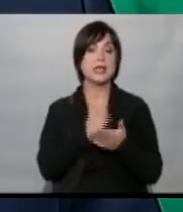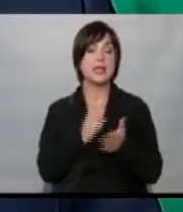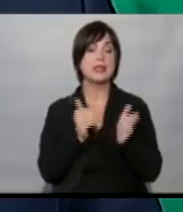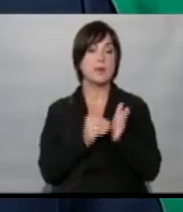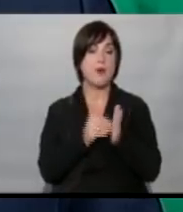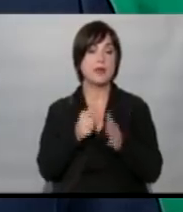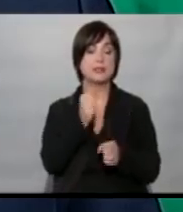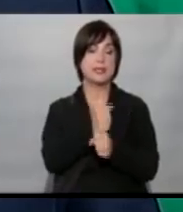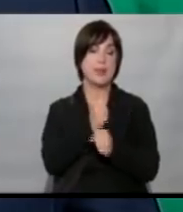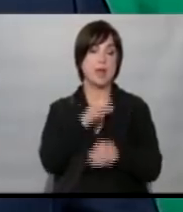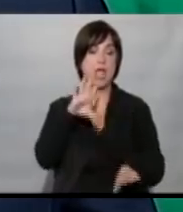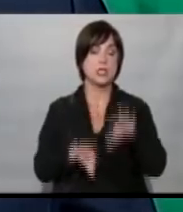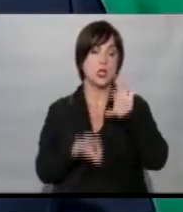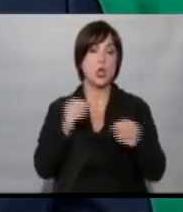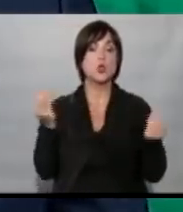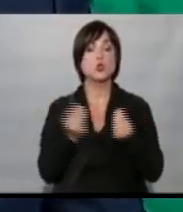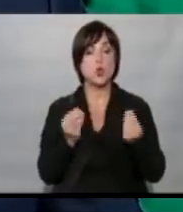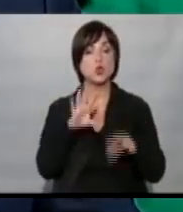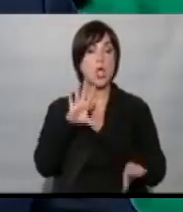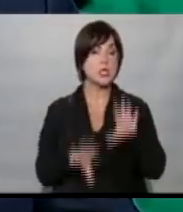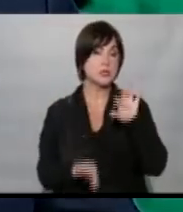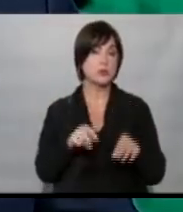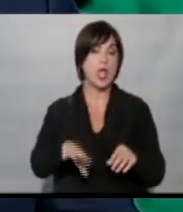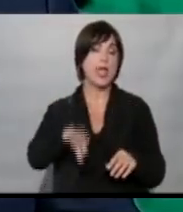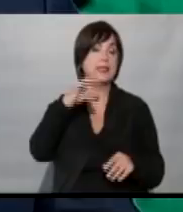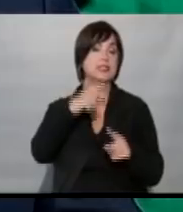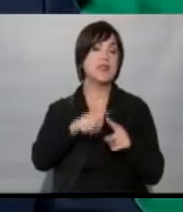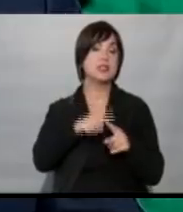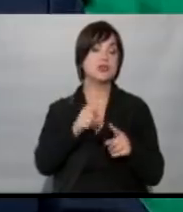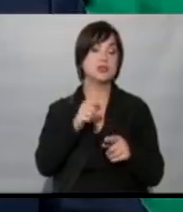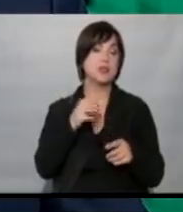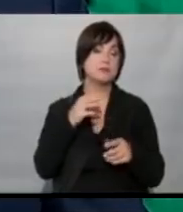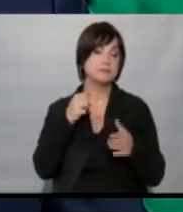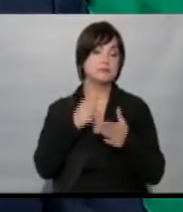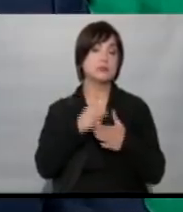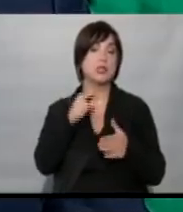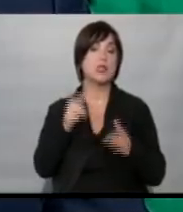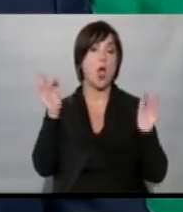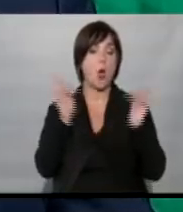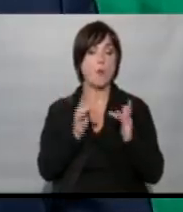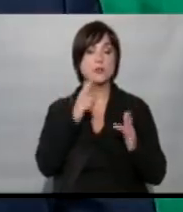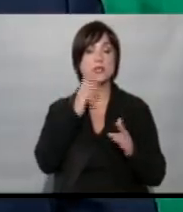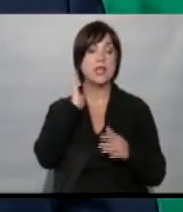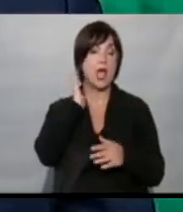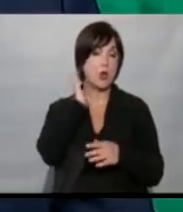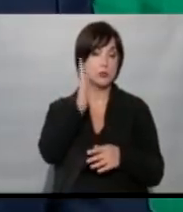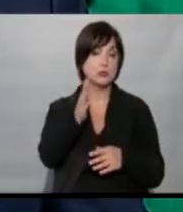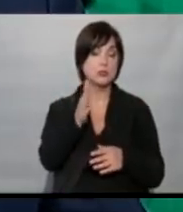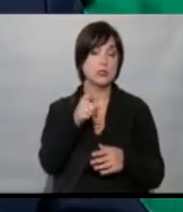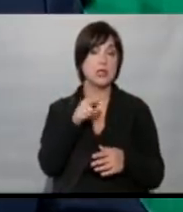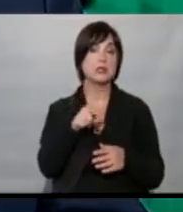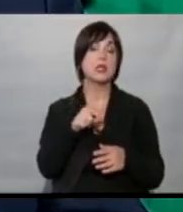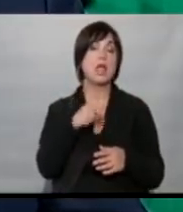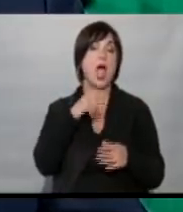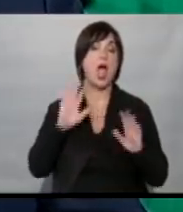се реализира на избори. Добре. Зошто избори? Бидејќи тоа е единствениот начин да се натера опозицијата да излезе, бидејќи